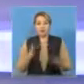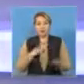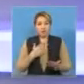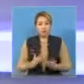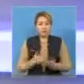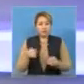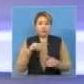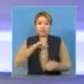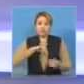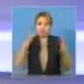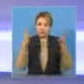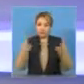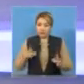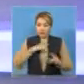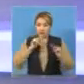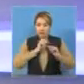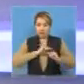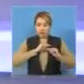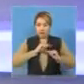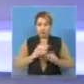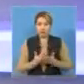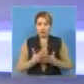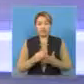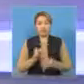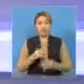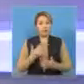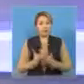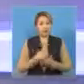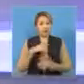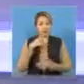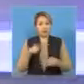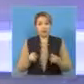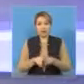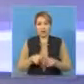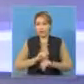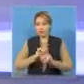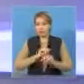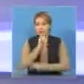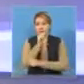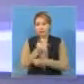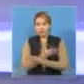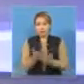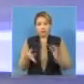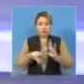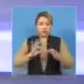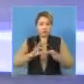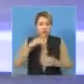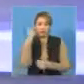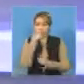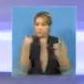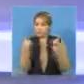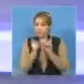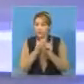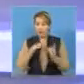Олардың жаны нәзік болғанымен еңбегі ерлікпен пара-пар. Олар қызмет бабында түрлі қиындықтармен бетпе-бет келеді,